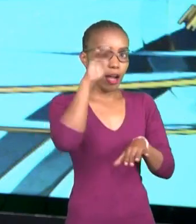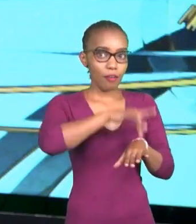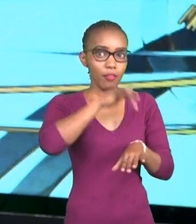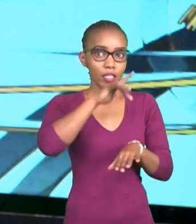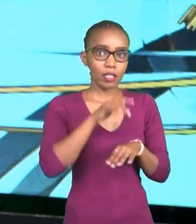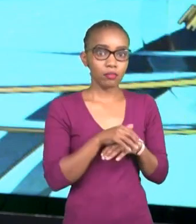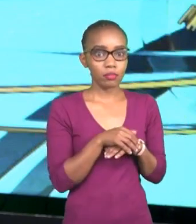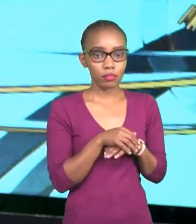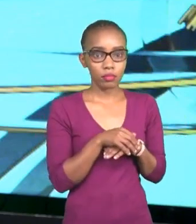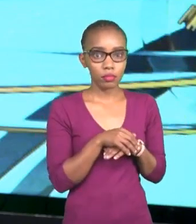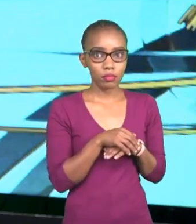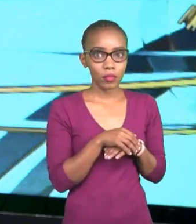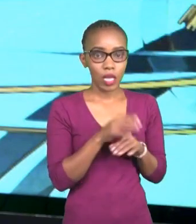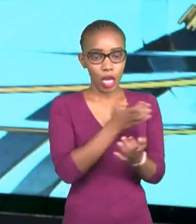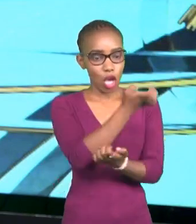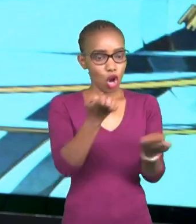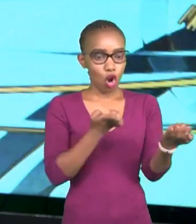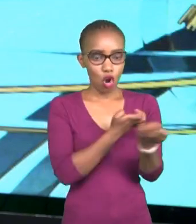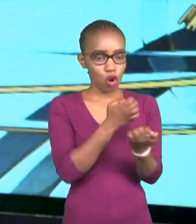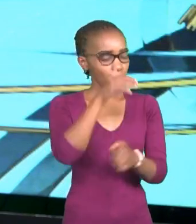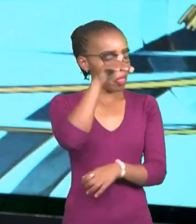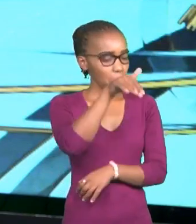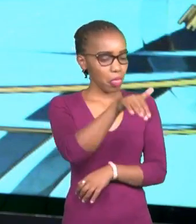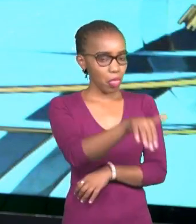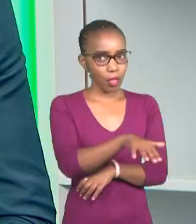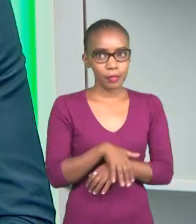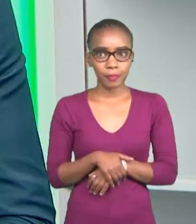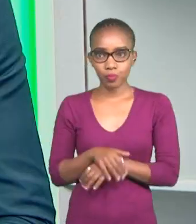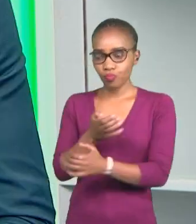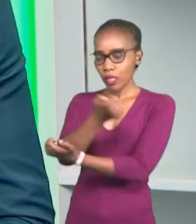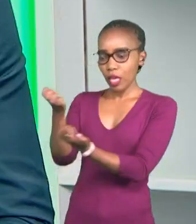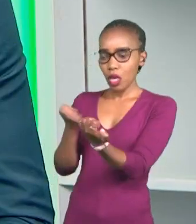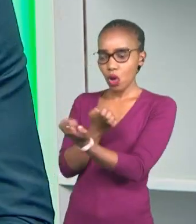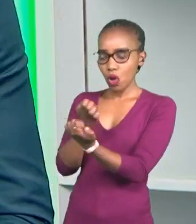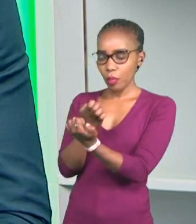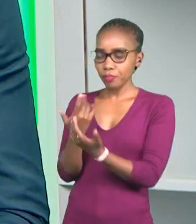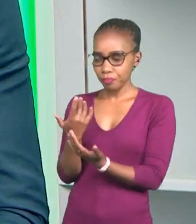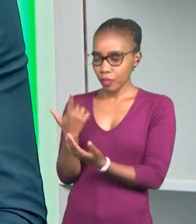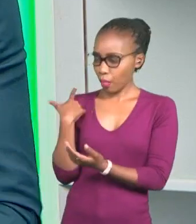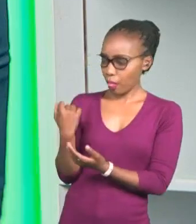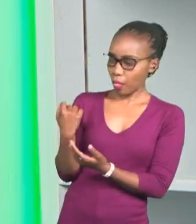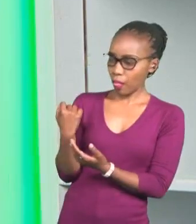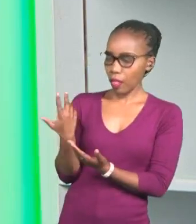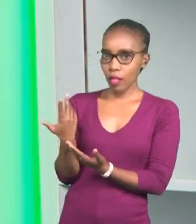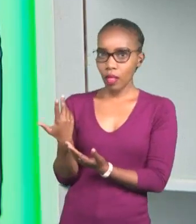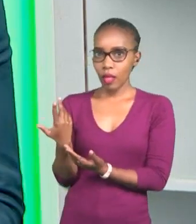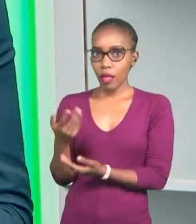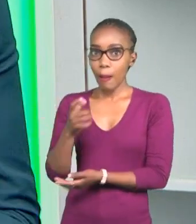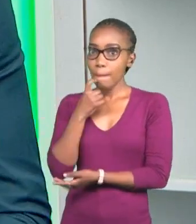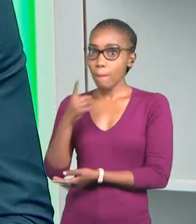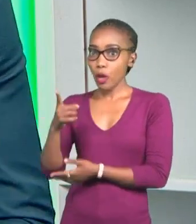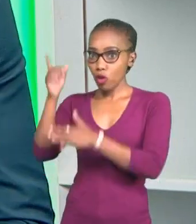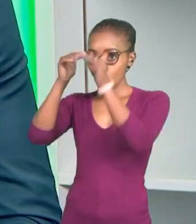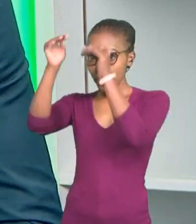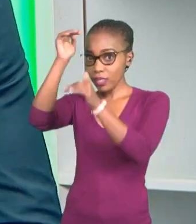kwa njia ya uchumi. Uchumi imeenda chini sana. Na tunapozungumzia uchumi, hivi majuzi ileza kubainika chuo kikuu cha Moi, kuna wanafunzi